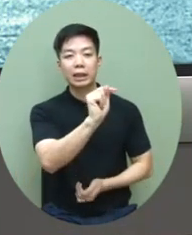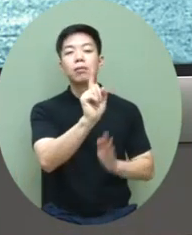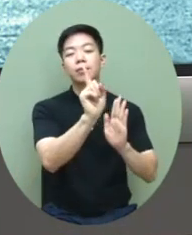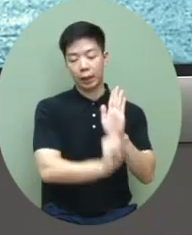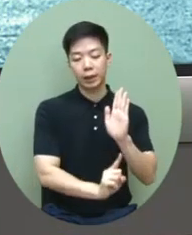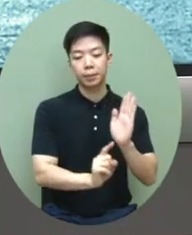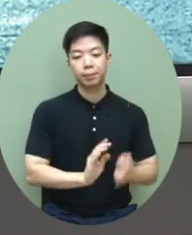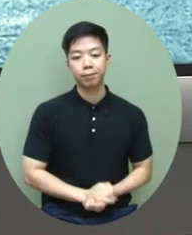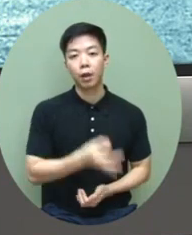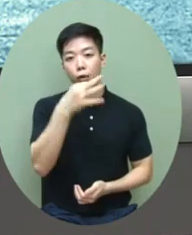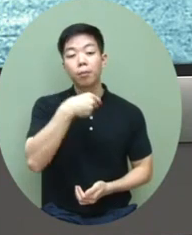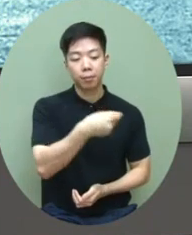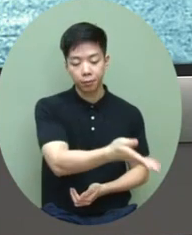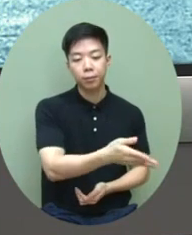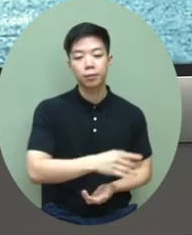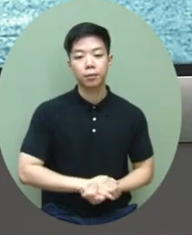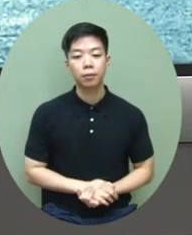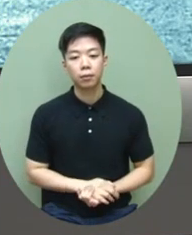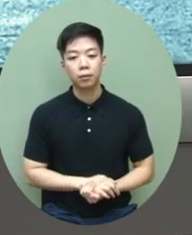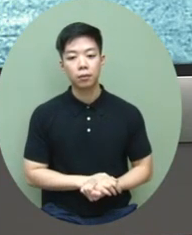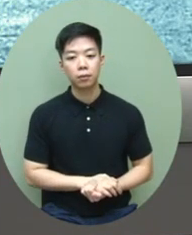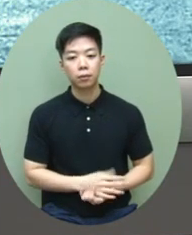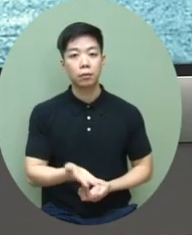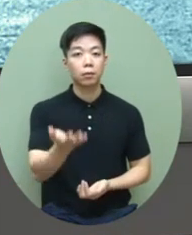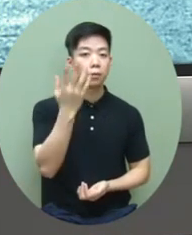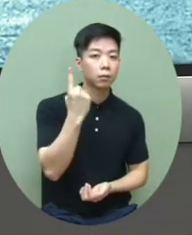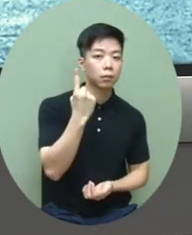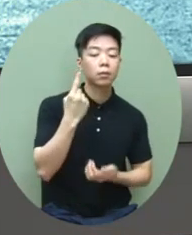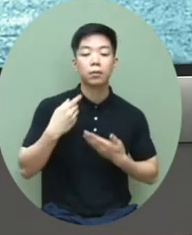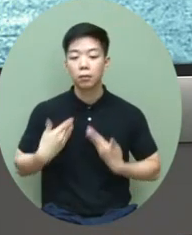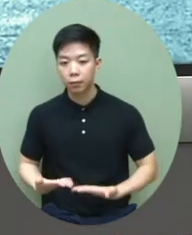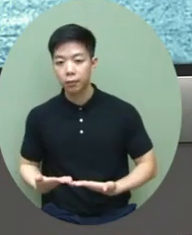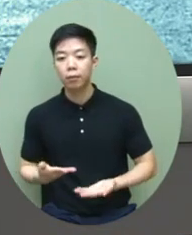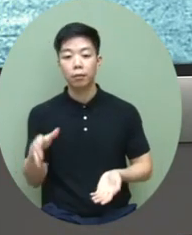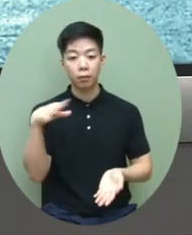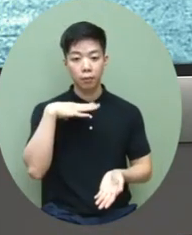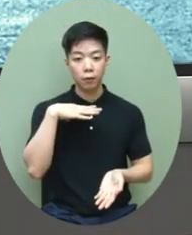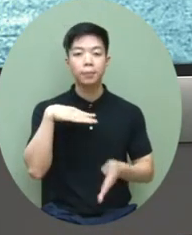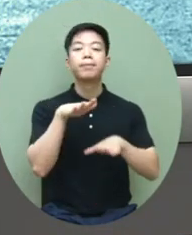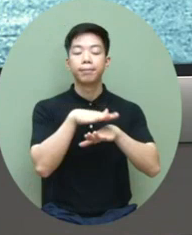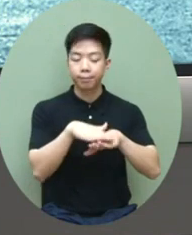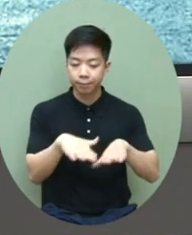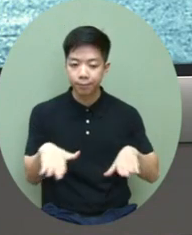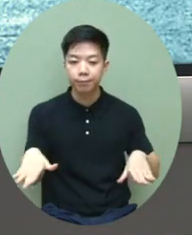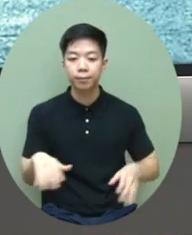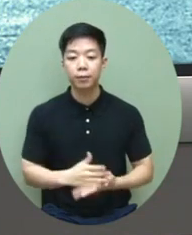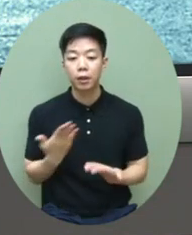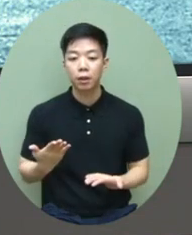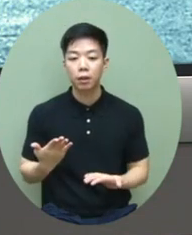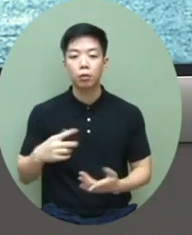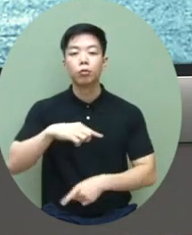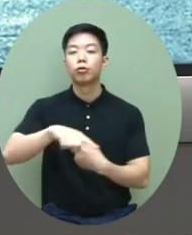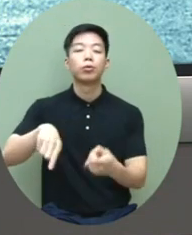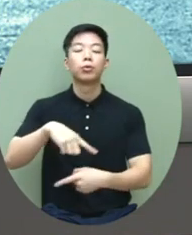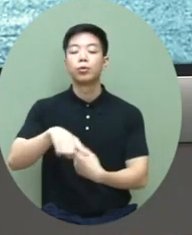嚇。咁琴日今日啦，咁情況都再穩定啲咧，就其實已經轉翻出去